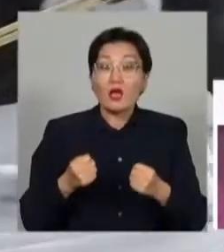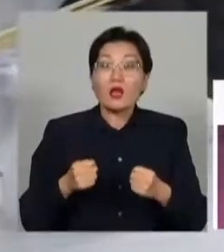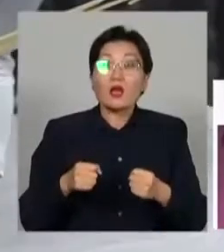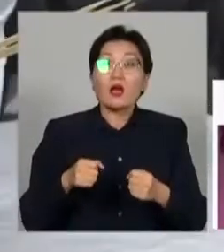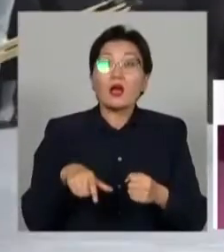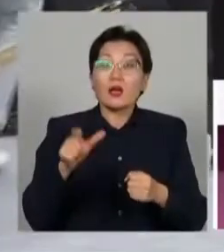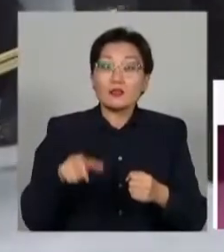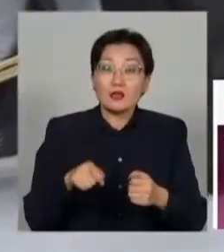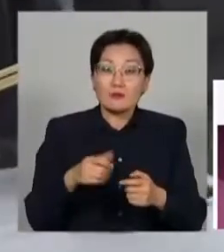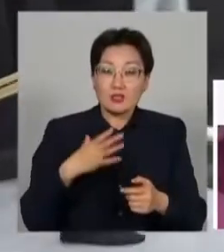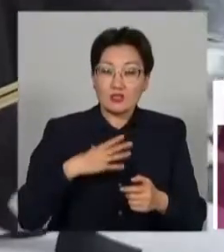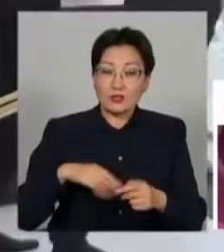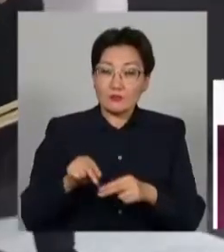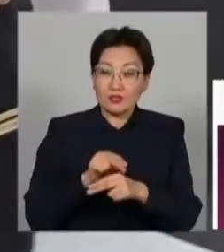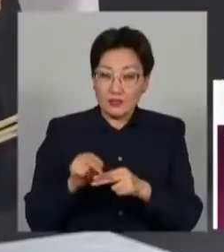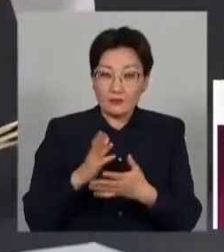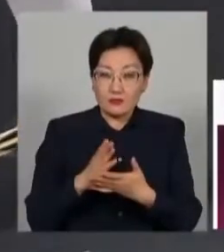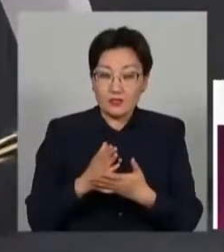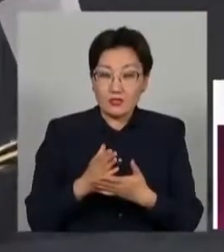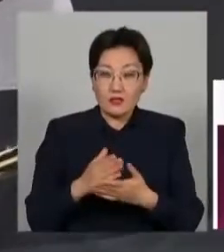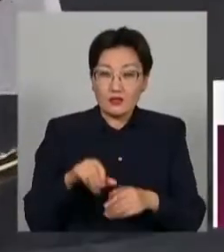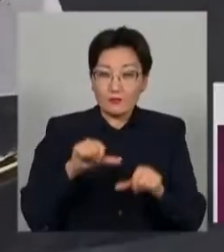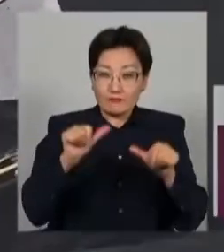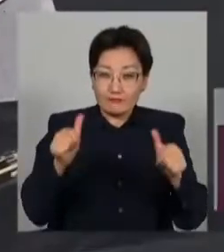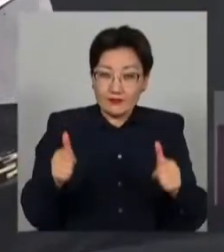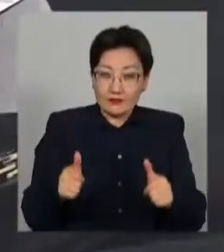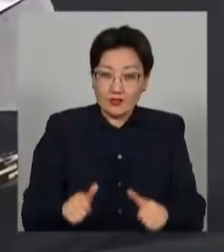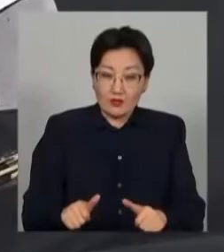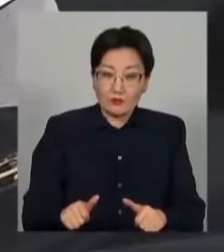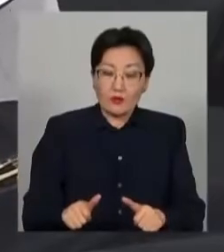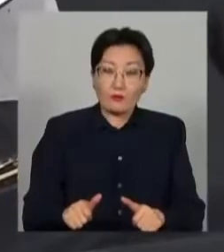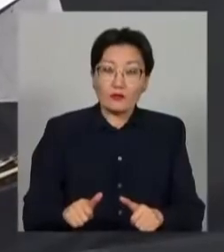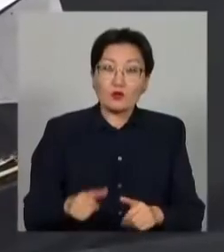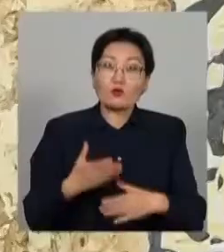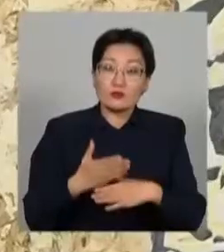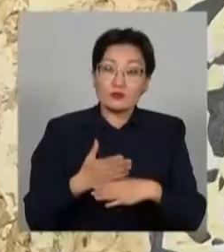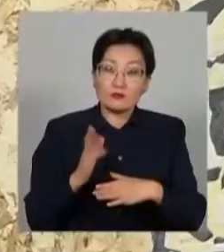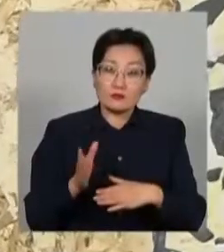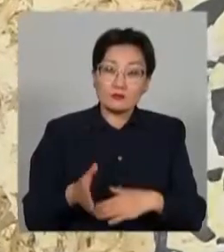мергендікке, шыдамдылыққа тәрбиелеп, сымбатты дене бітімін қалыптастырады.